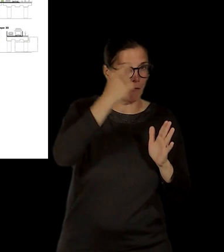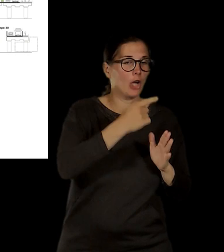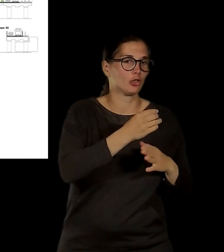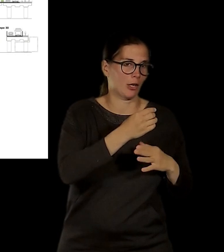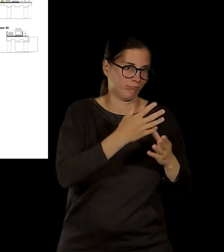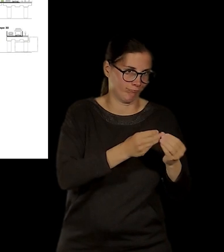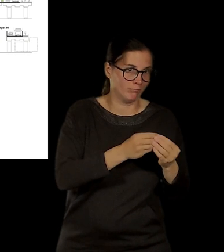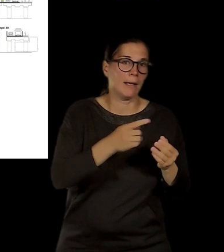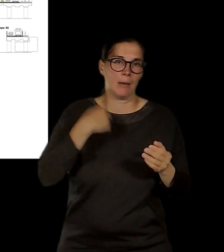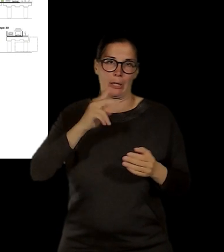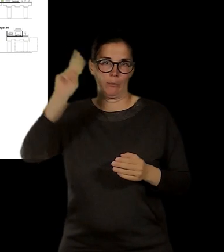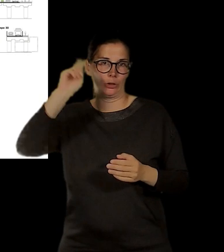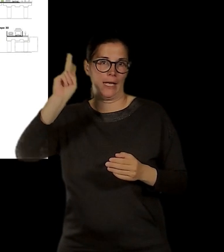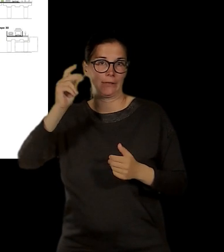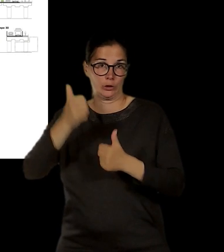už vlastně vznikaly